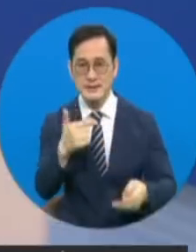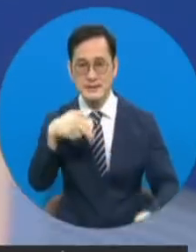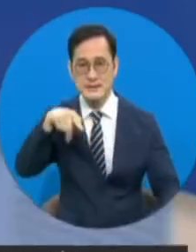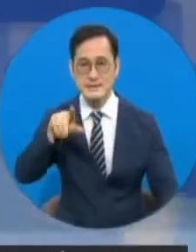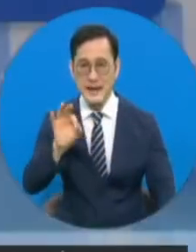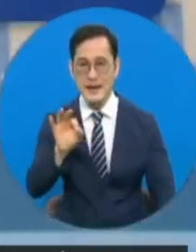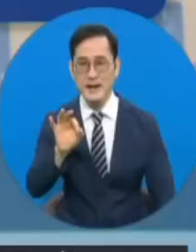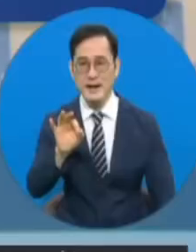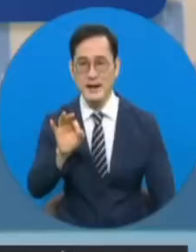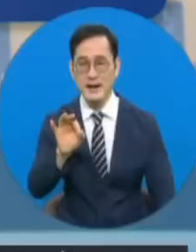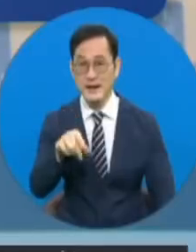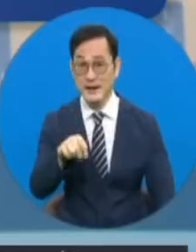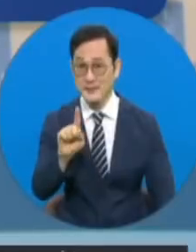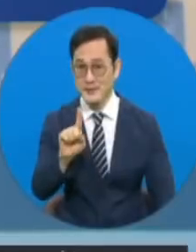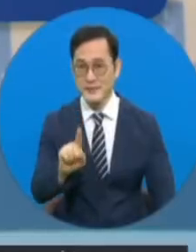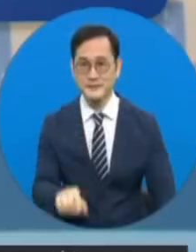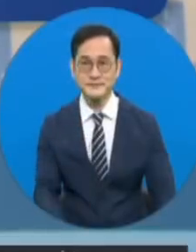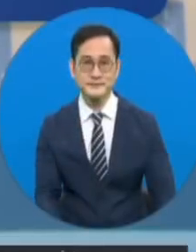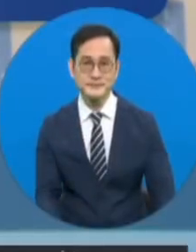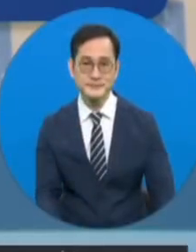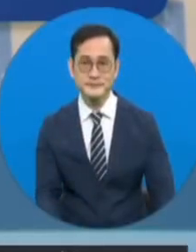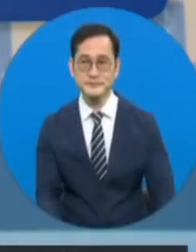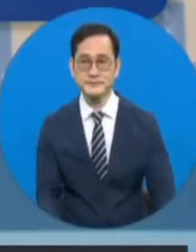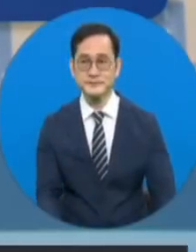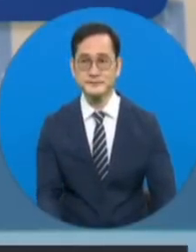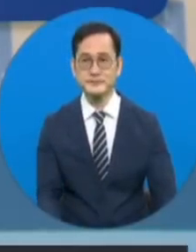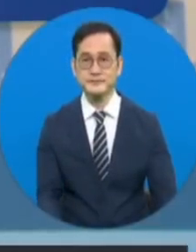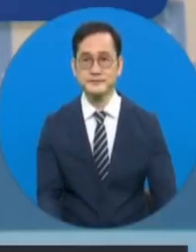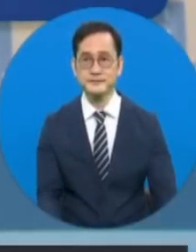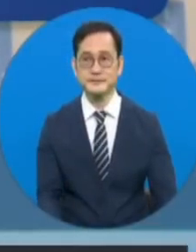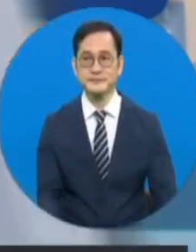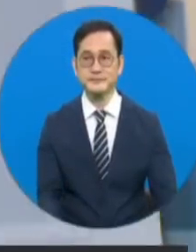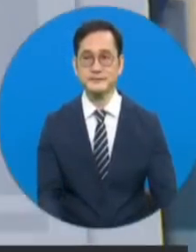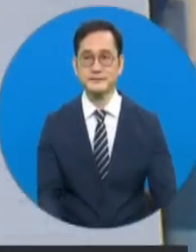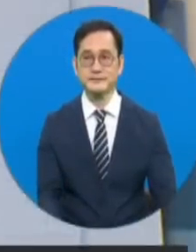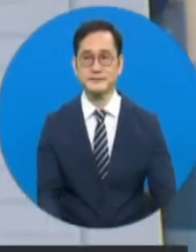중앙일보 팔면 기사입니다 이렇게 보시죠